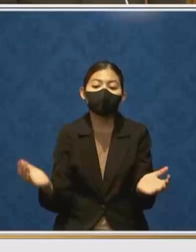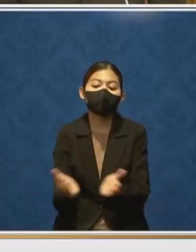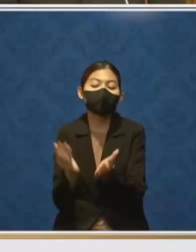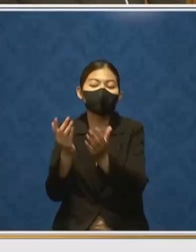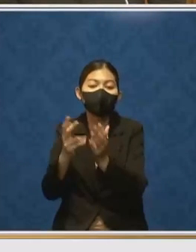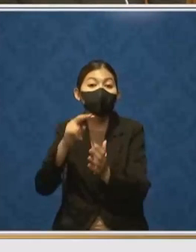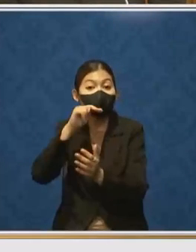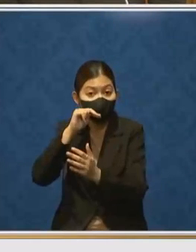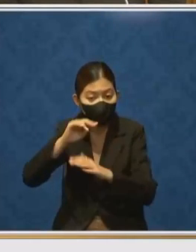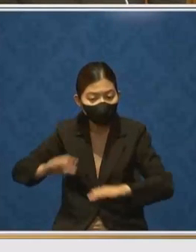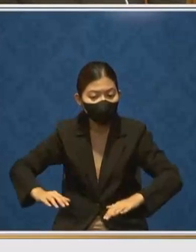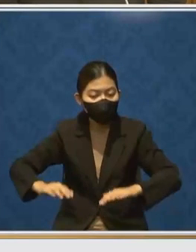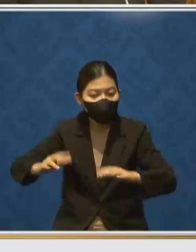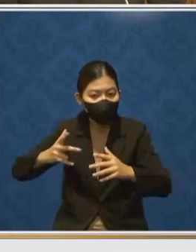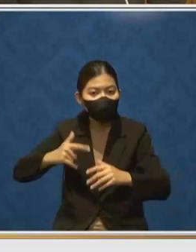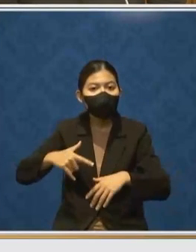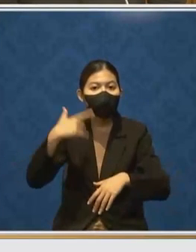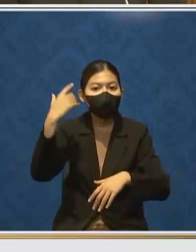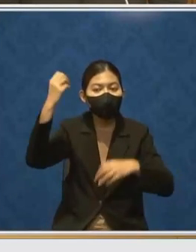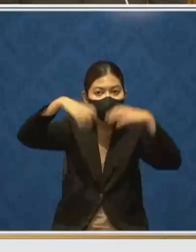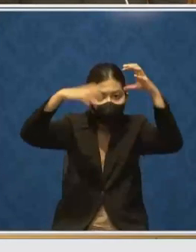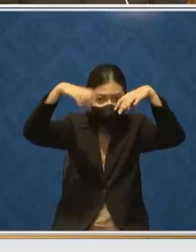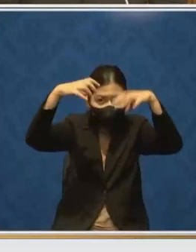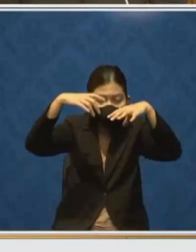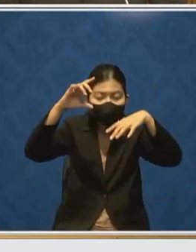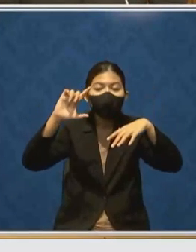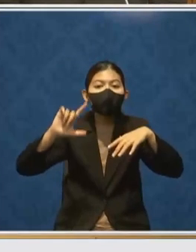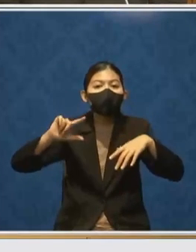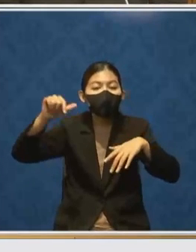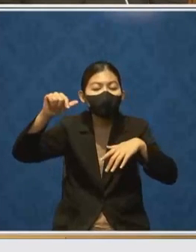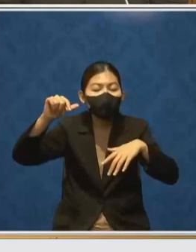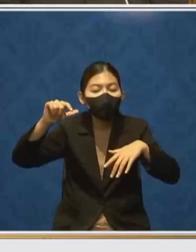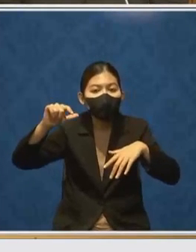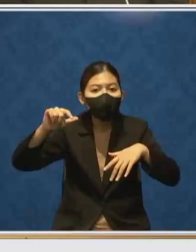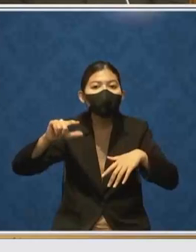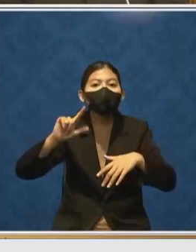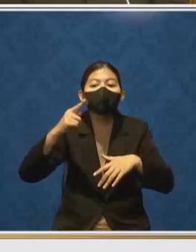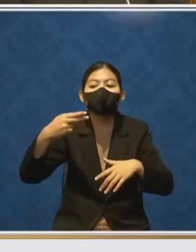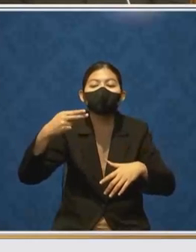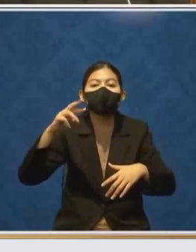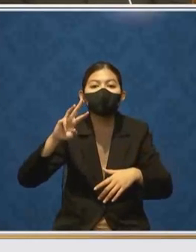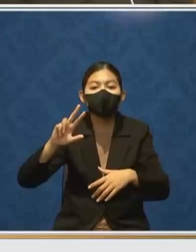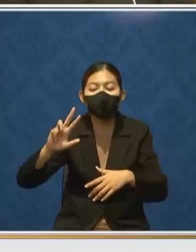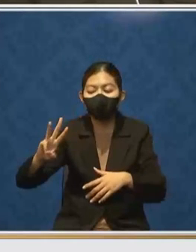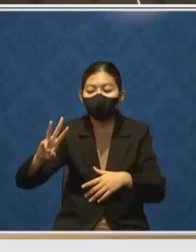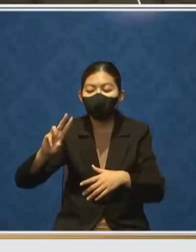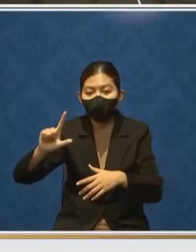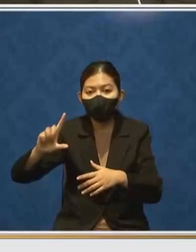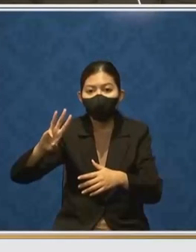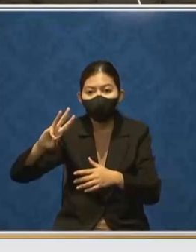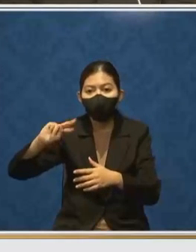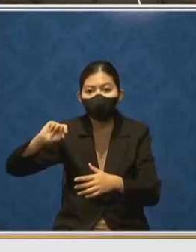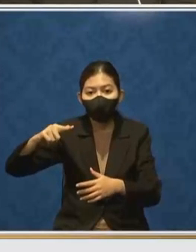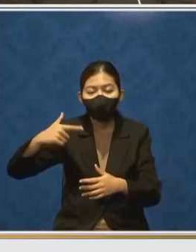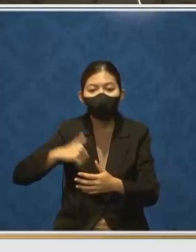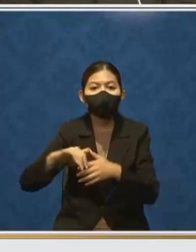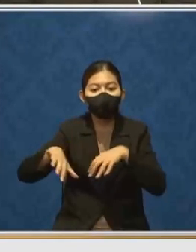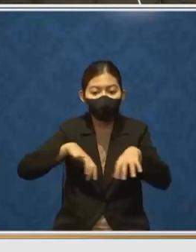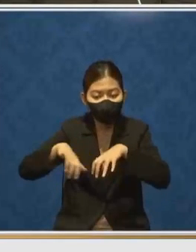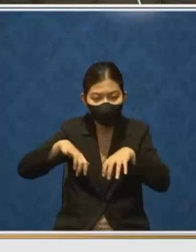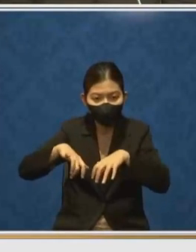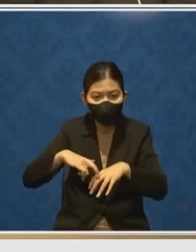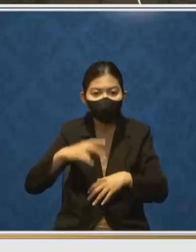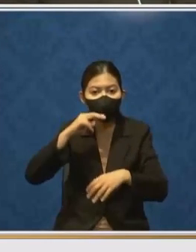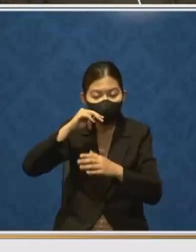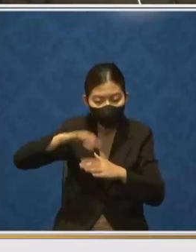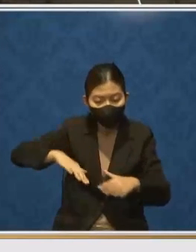ำสนับสนุนการบริการฝนหลวงบริหารจัดการเทคโนโลยีสารสนเทศเพื่อการบริหารจัดการทรัพยากรรวมทั้งเพิ่มศักยภาพการบริหารจัดการทรัพยากรน้ำบ